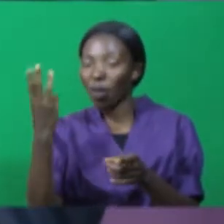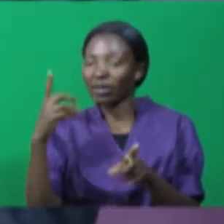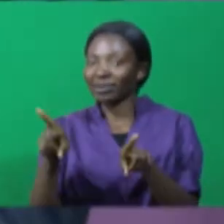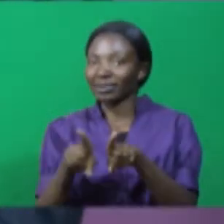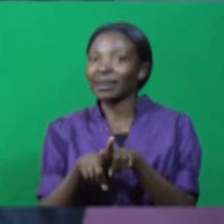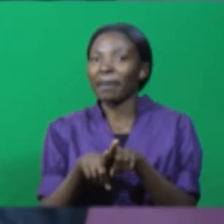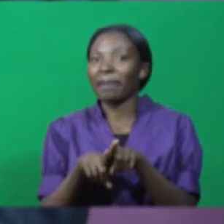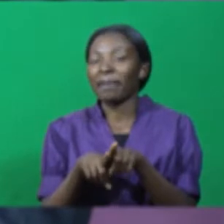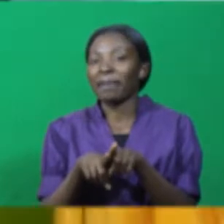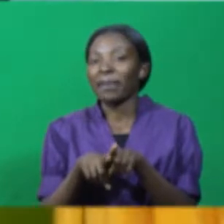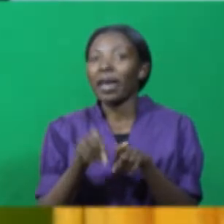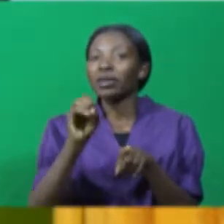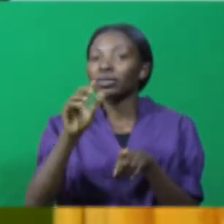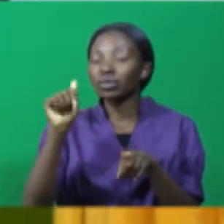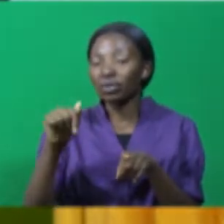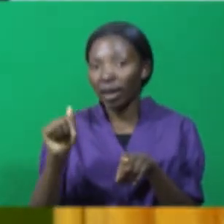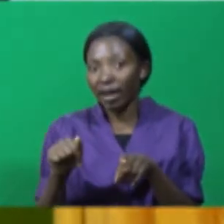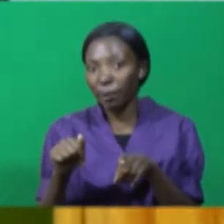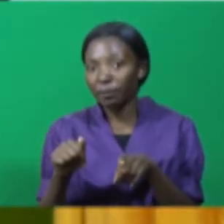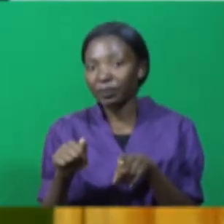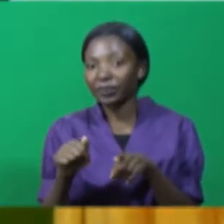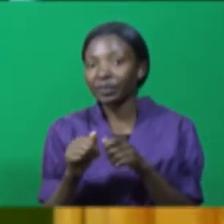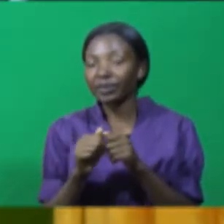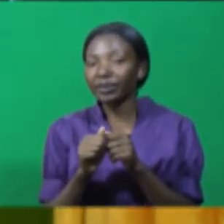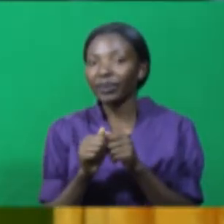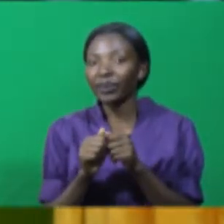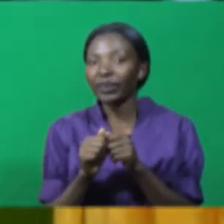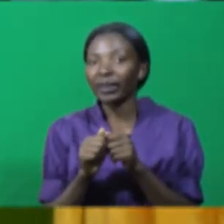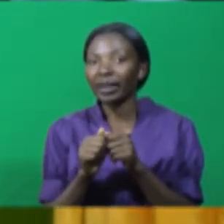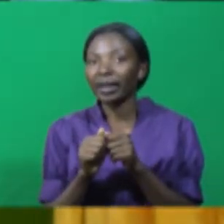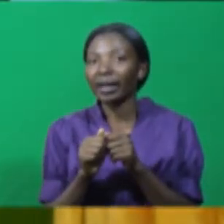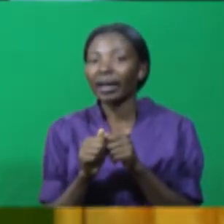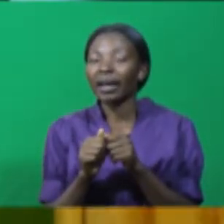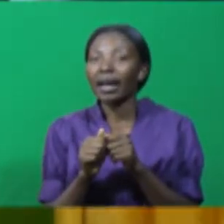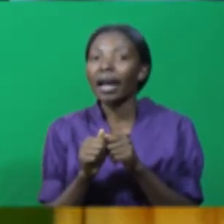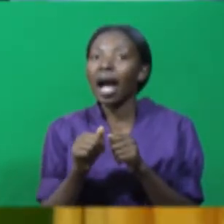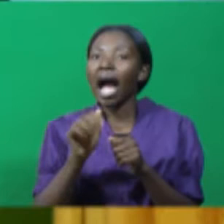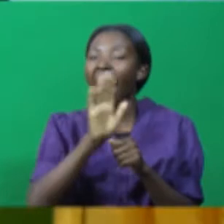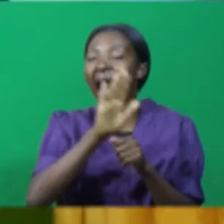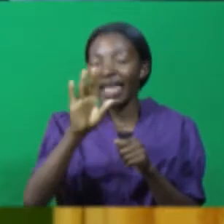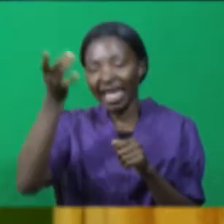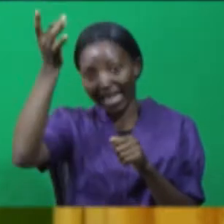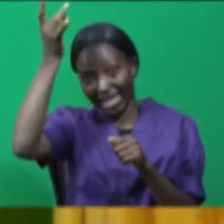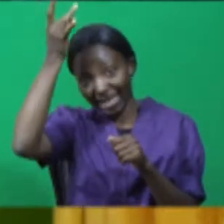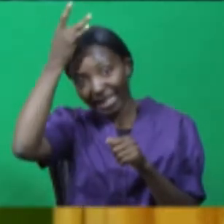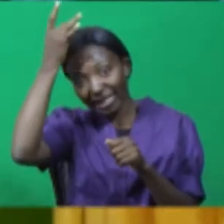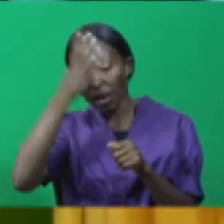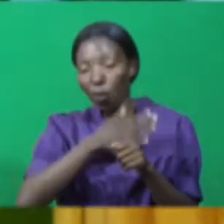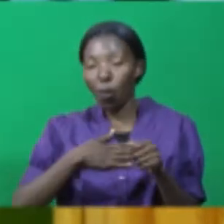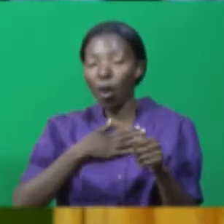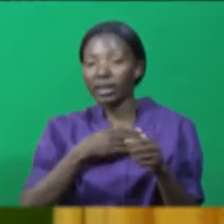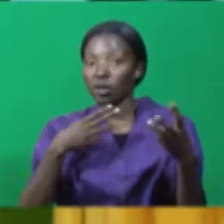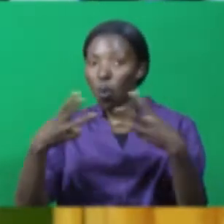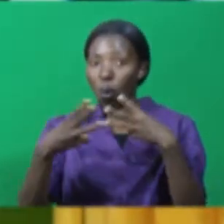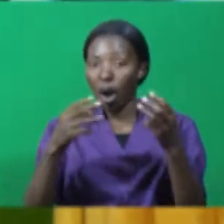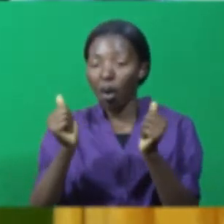kana shure kwaro. Alright. Ndaiziva je. Kuti madzimamba amukira vaIsraeri.